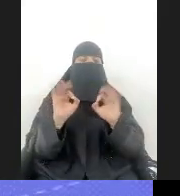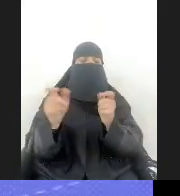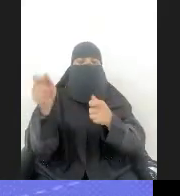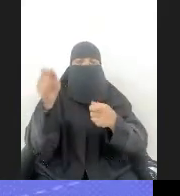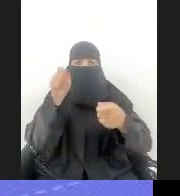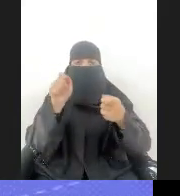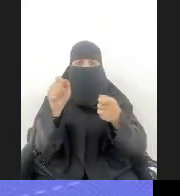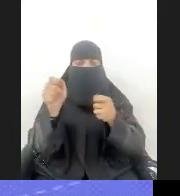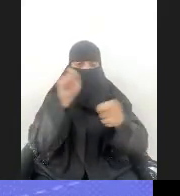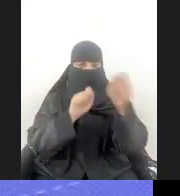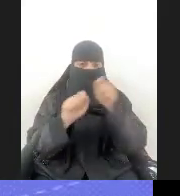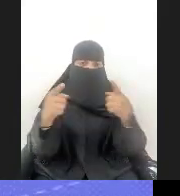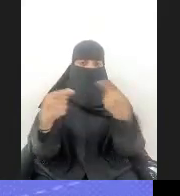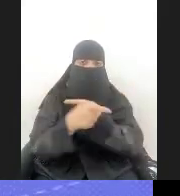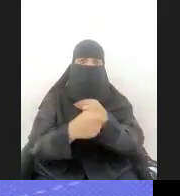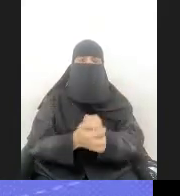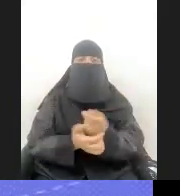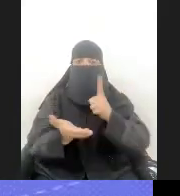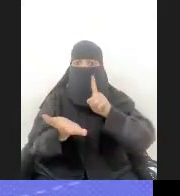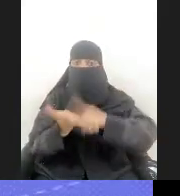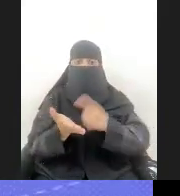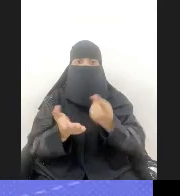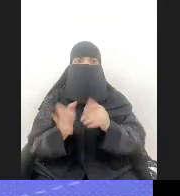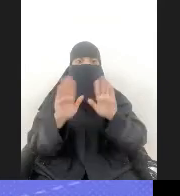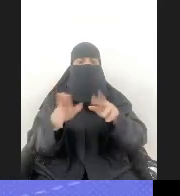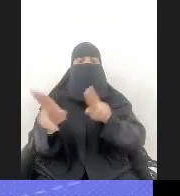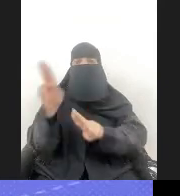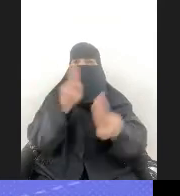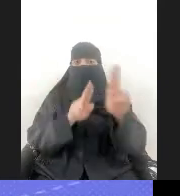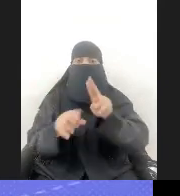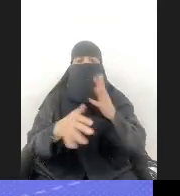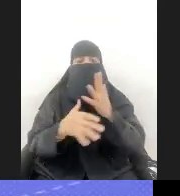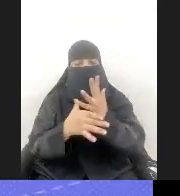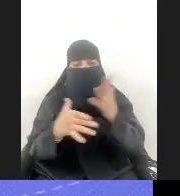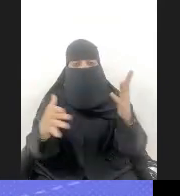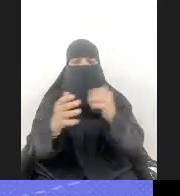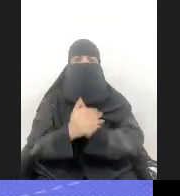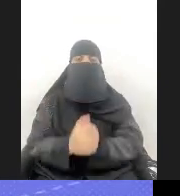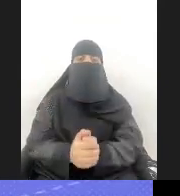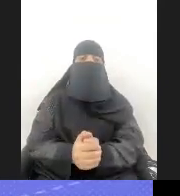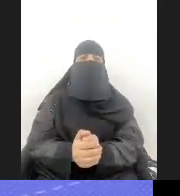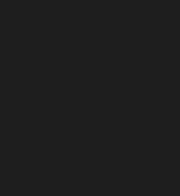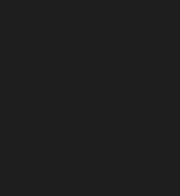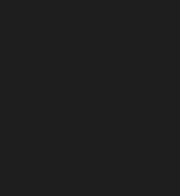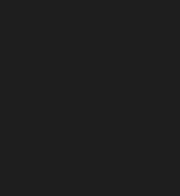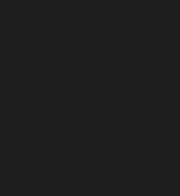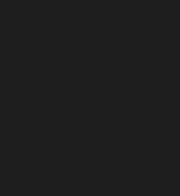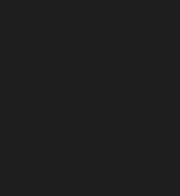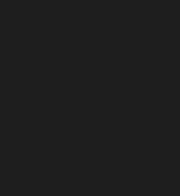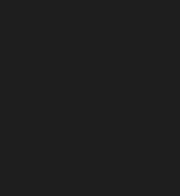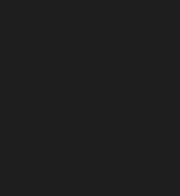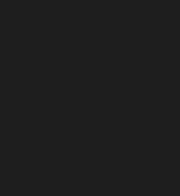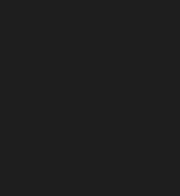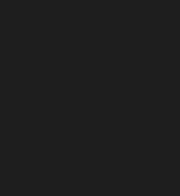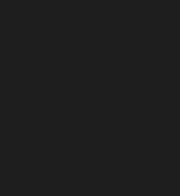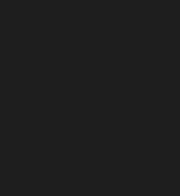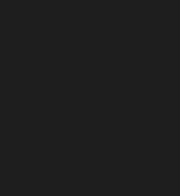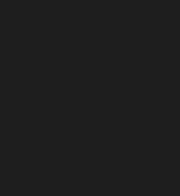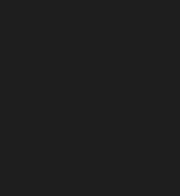المباركة، وحقيقة وردتنا أسئلة كثيرة بإذن الله راح نستعرضها في آخر الجلسة بإذن الله. يعطيك العافية